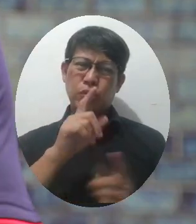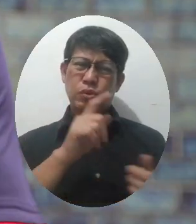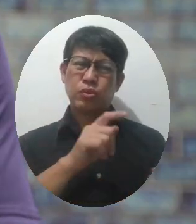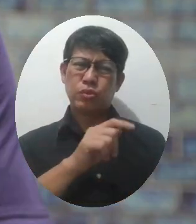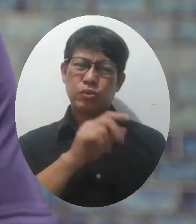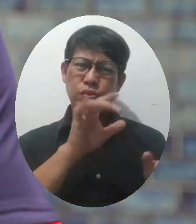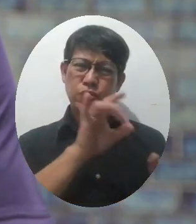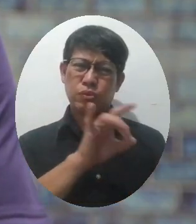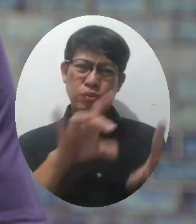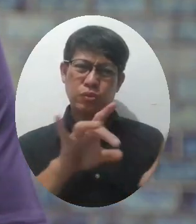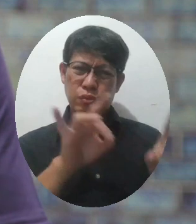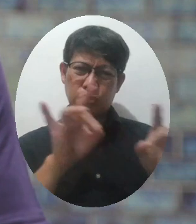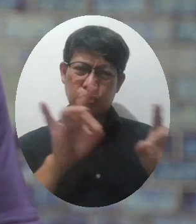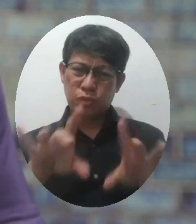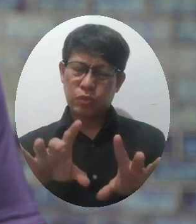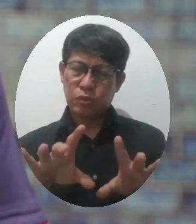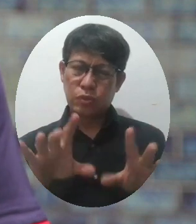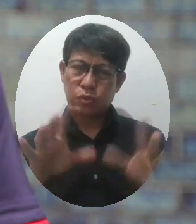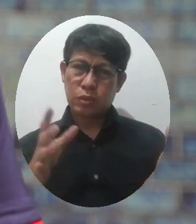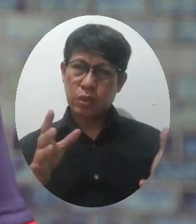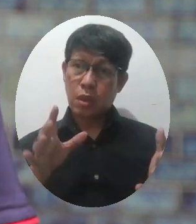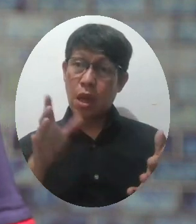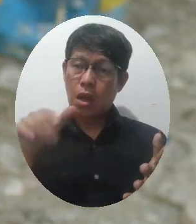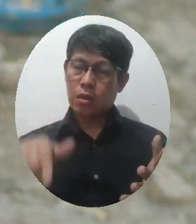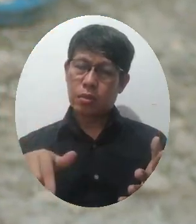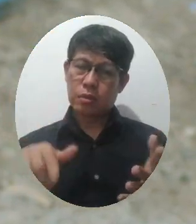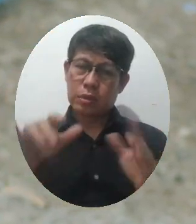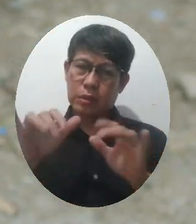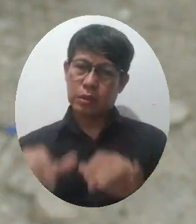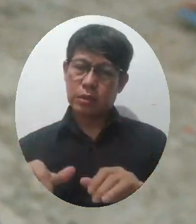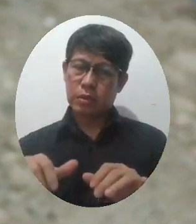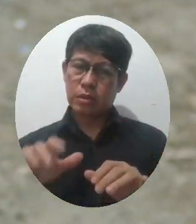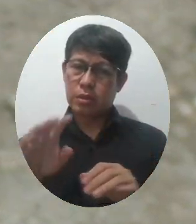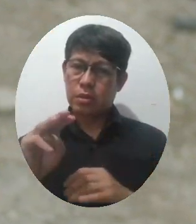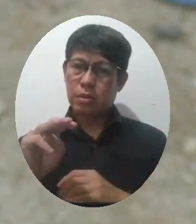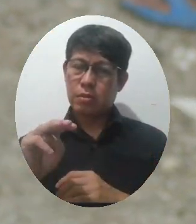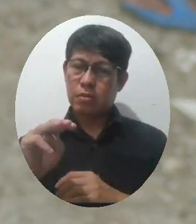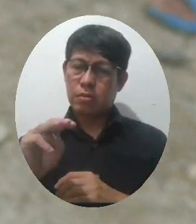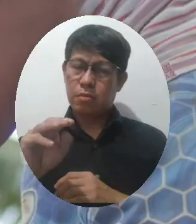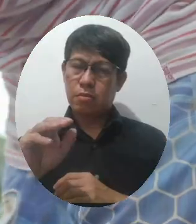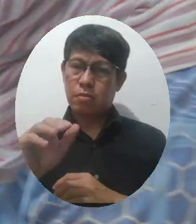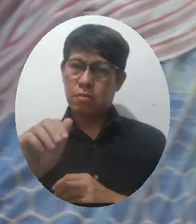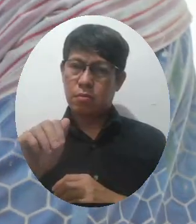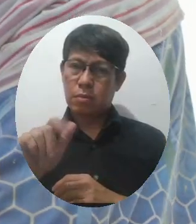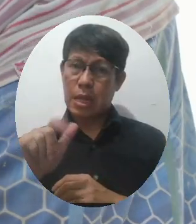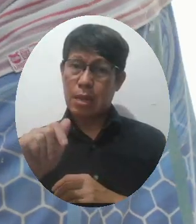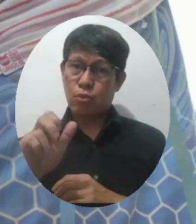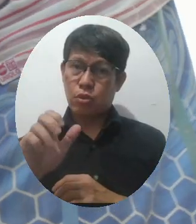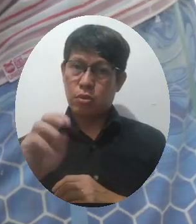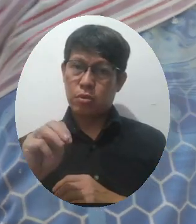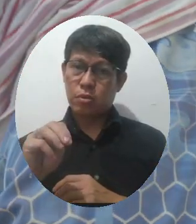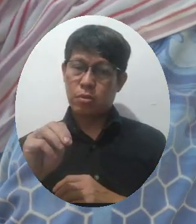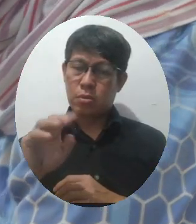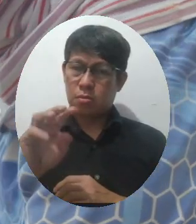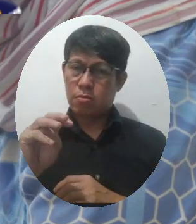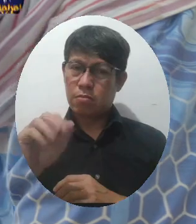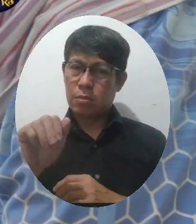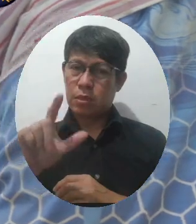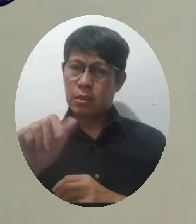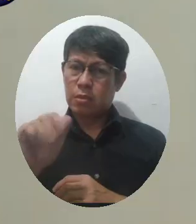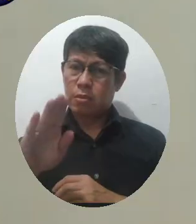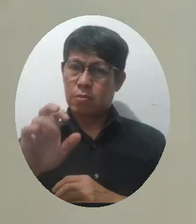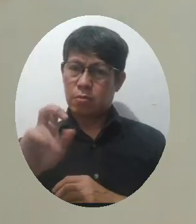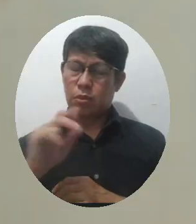hanggang mapadpad sila sa Bulacan. Dito nakahanap ng trabaho ang kanyang asawa bilang construction worker. Ako po